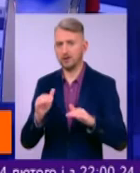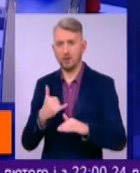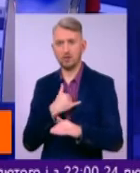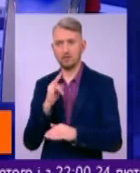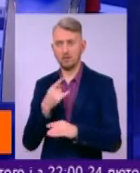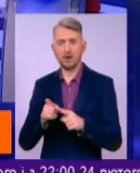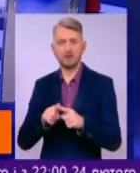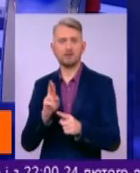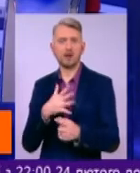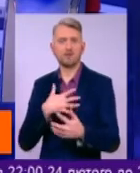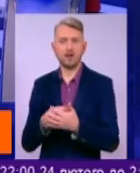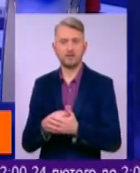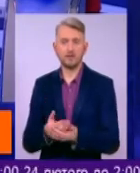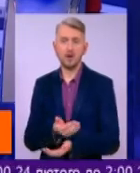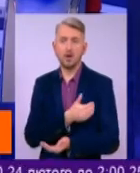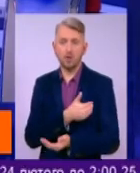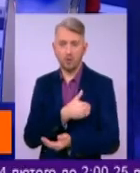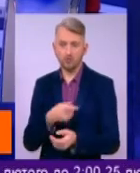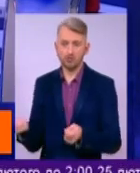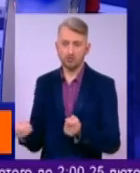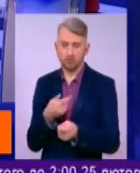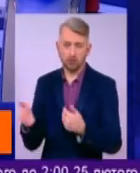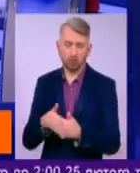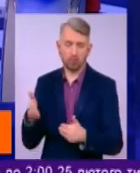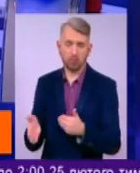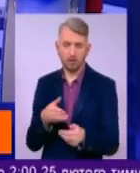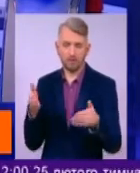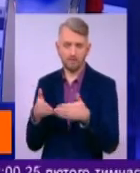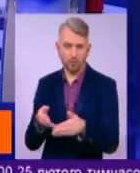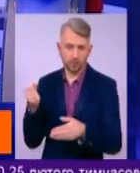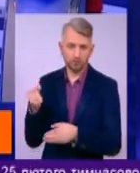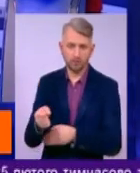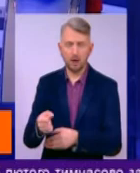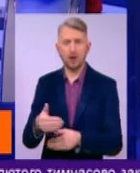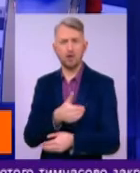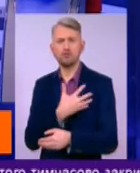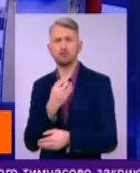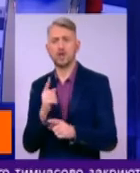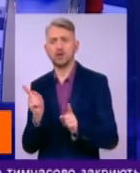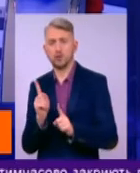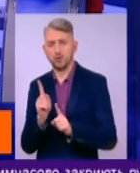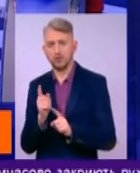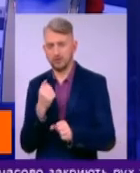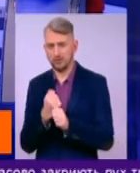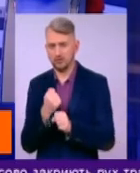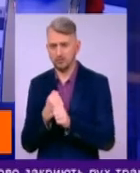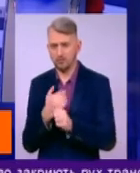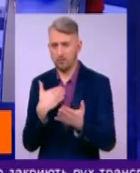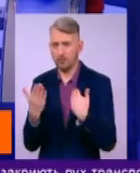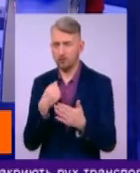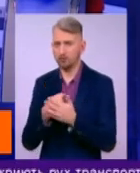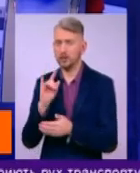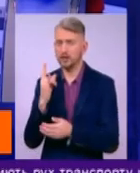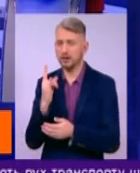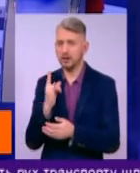це як власність, так? Хочу, відлуплю, в куток поставлю, хочу там ще якусь фізичну дію щиню по відношенню до